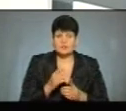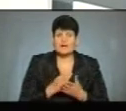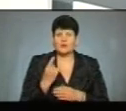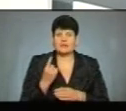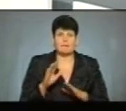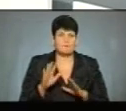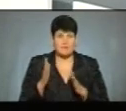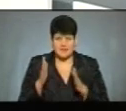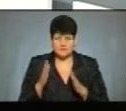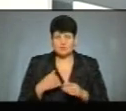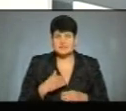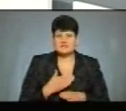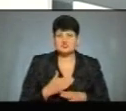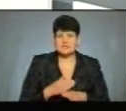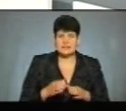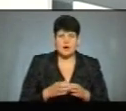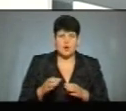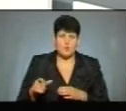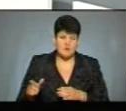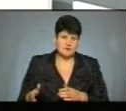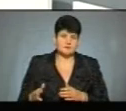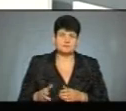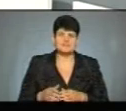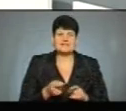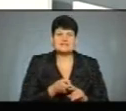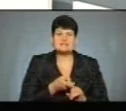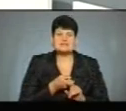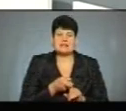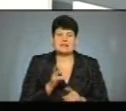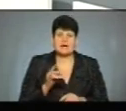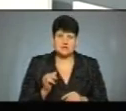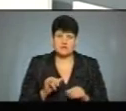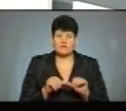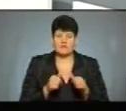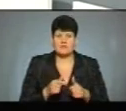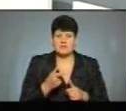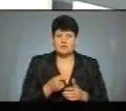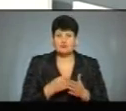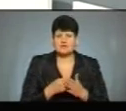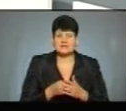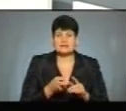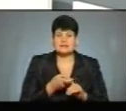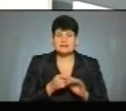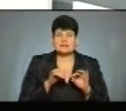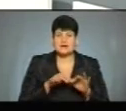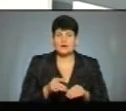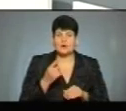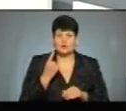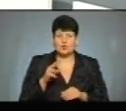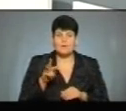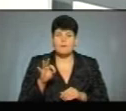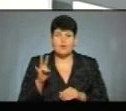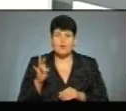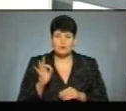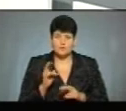момент. У нас є частина громад, які, скажімо так, залежні чи формування їхнього бюджету залежать від діяльності якогось одного монопідприємства,